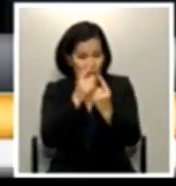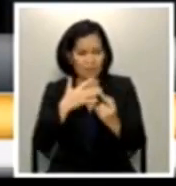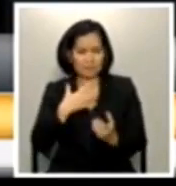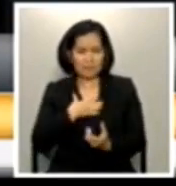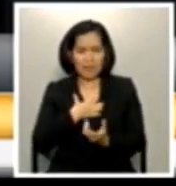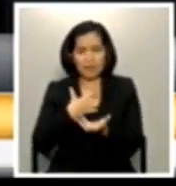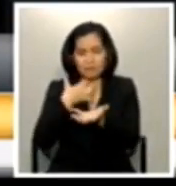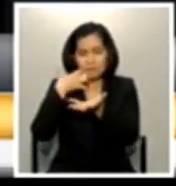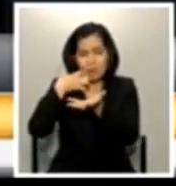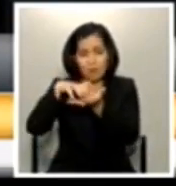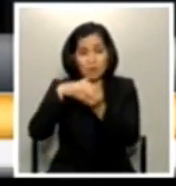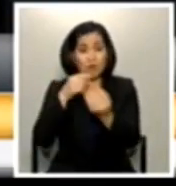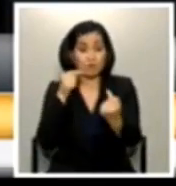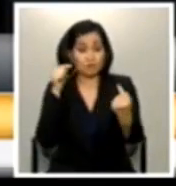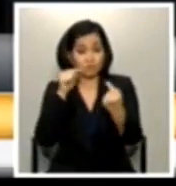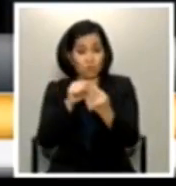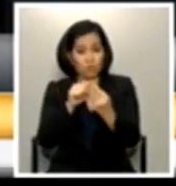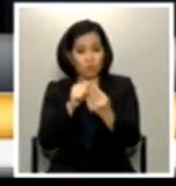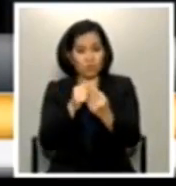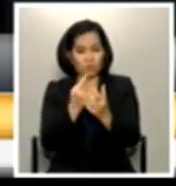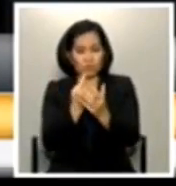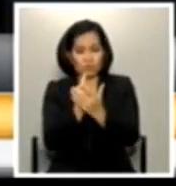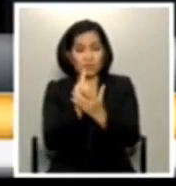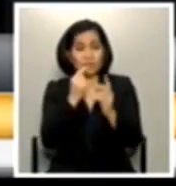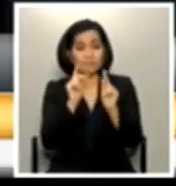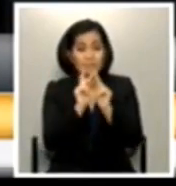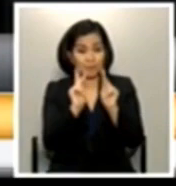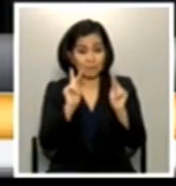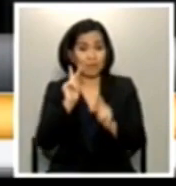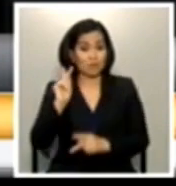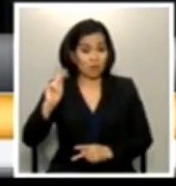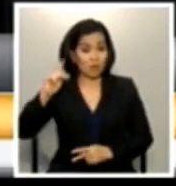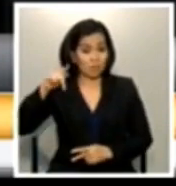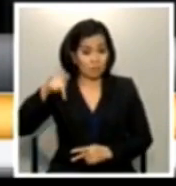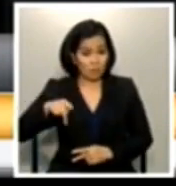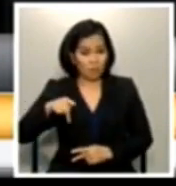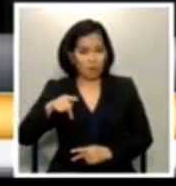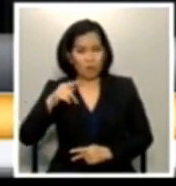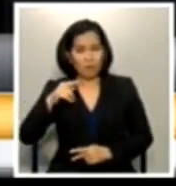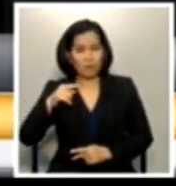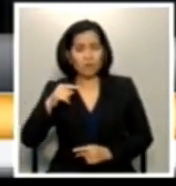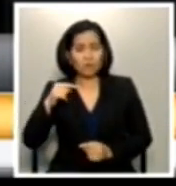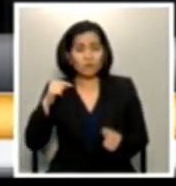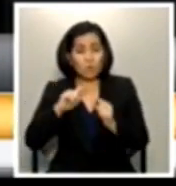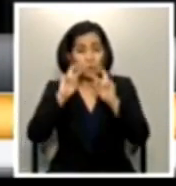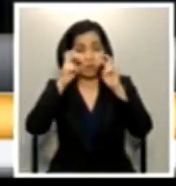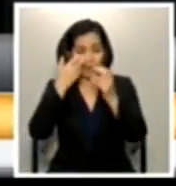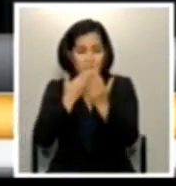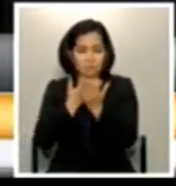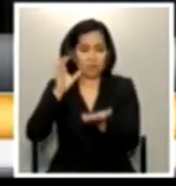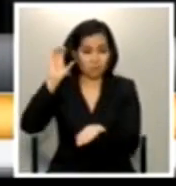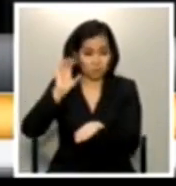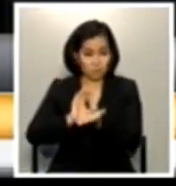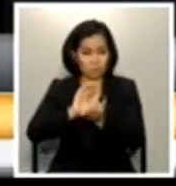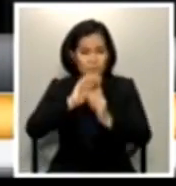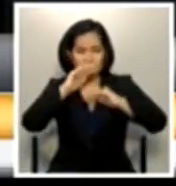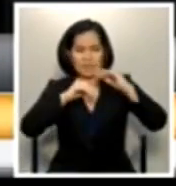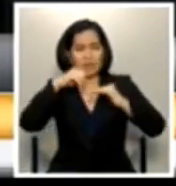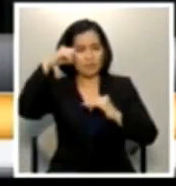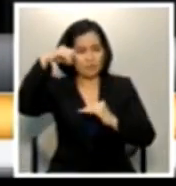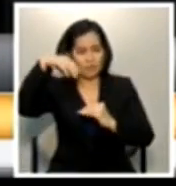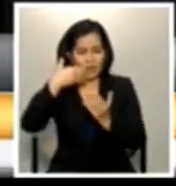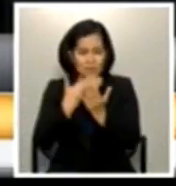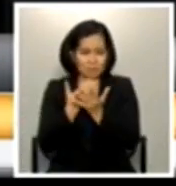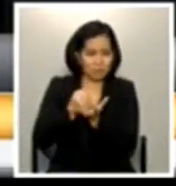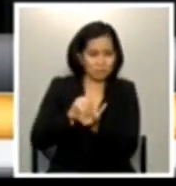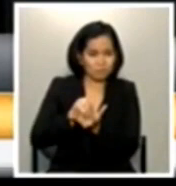ท่านผู้แทนของสำนักงานนะครับคณะกรรมการกำกับกิจการพลังงานว่ากองทุนพัฒนาไฟฟ้านะครับเป็นกองทุนใหญ่นะ